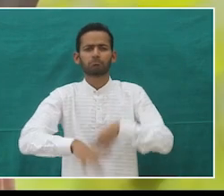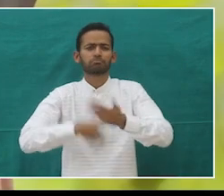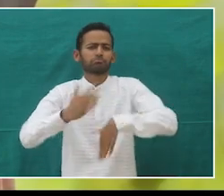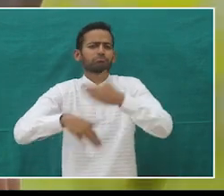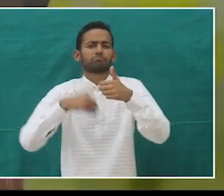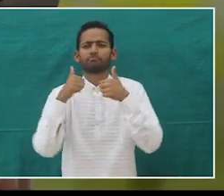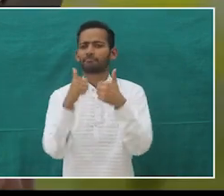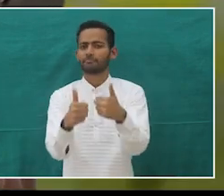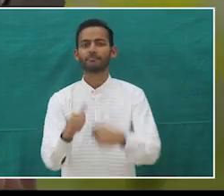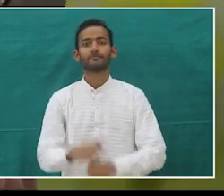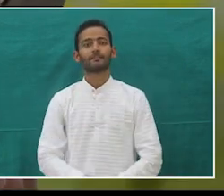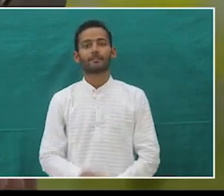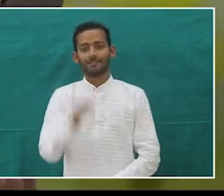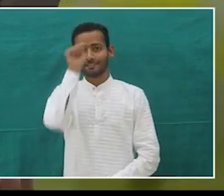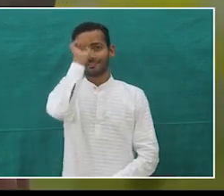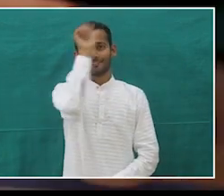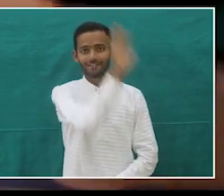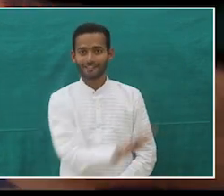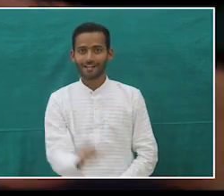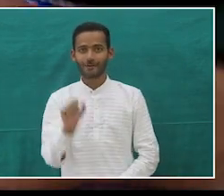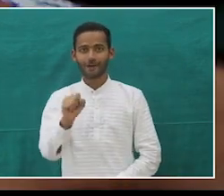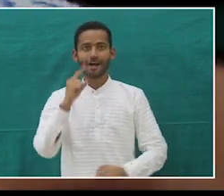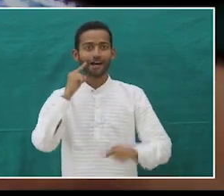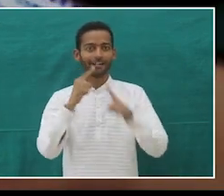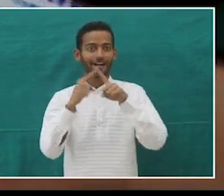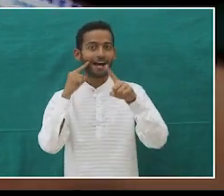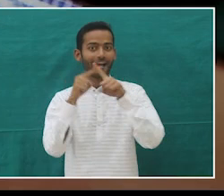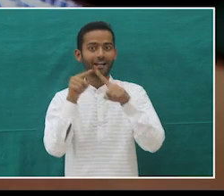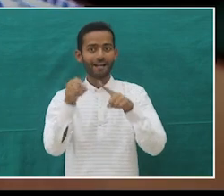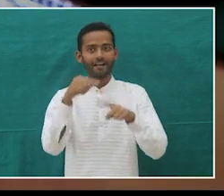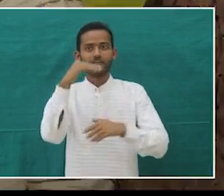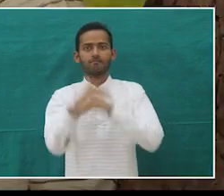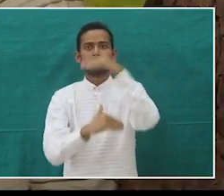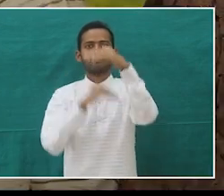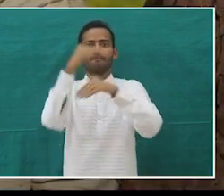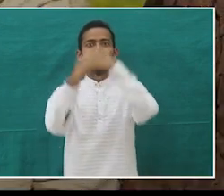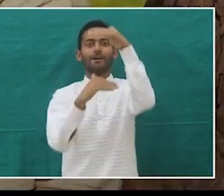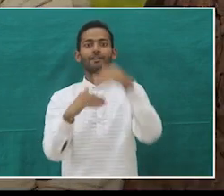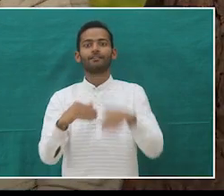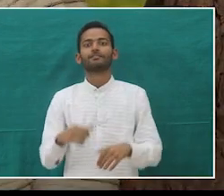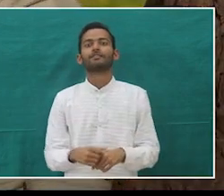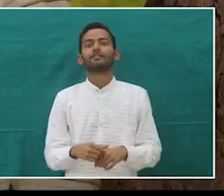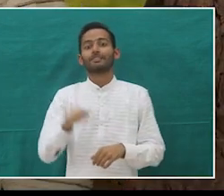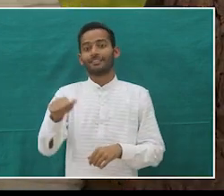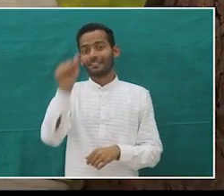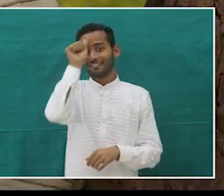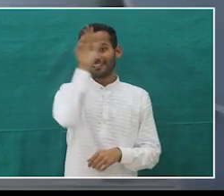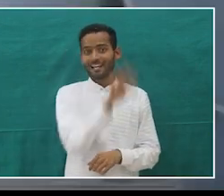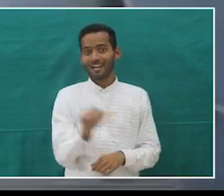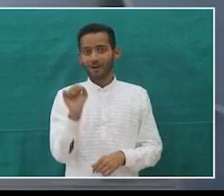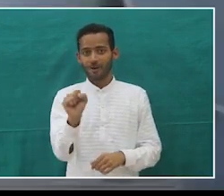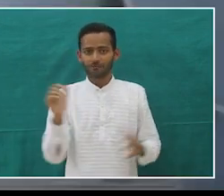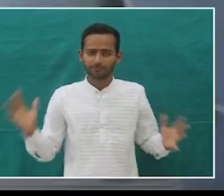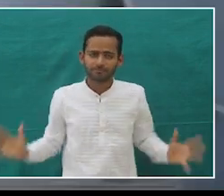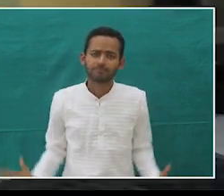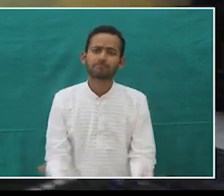करने के लिए इंटरनेट के मध्य से देश में डिजिटल क्रांति देश को विकसित और देश के